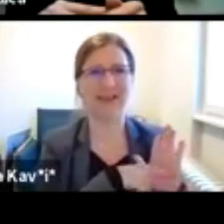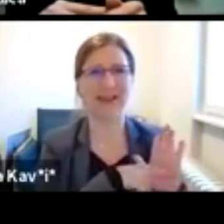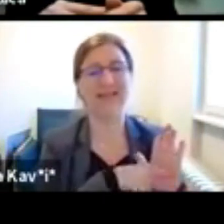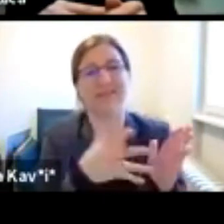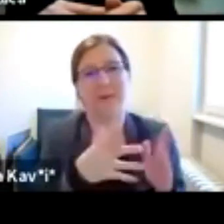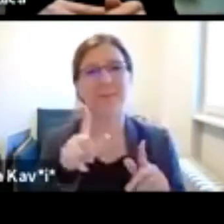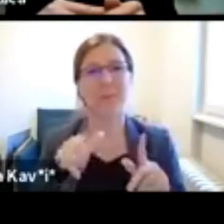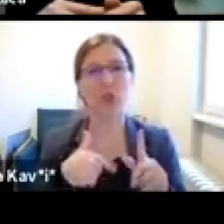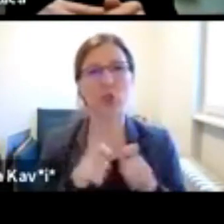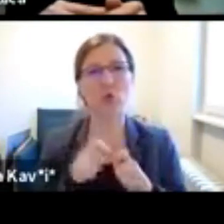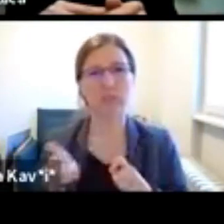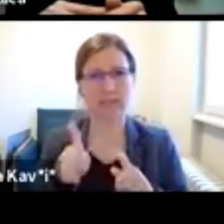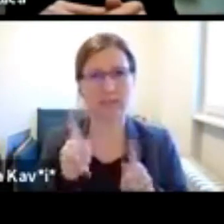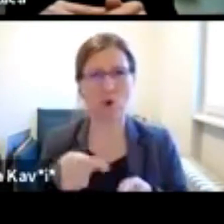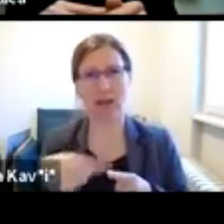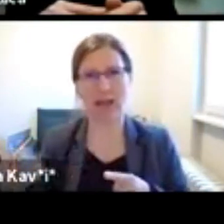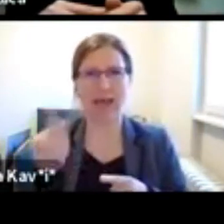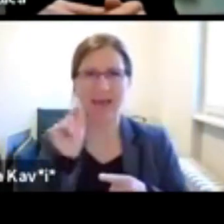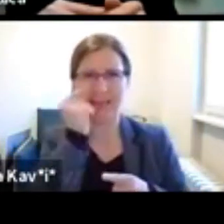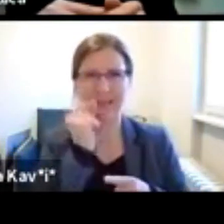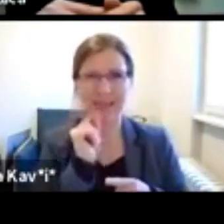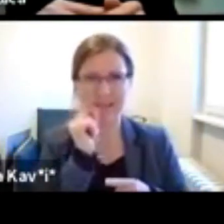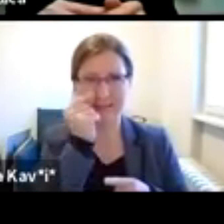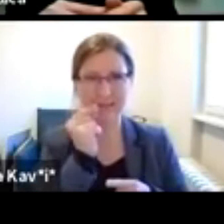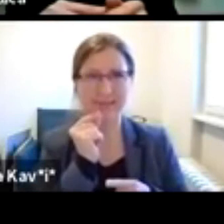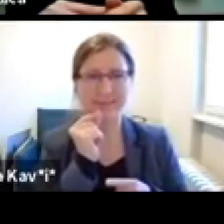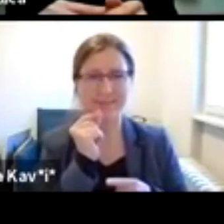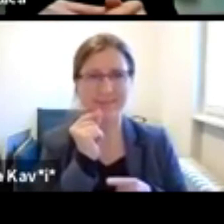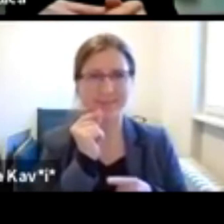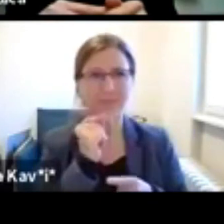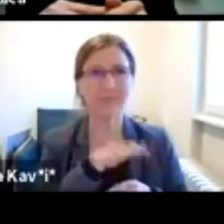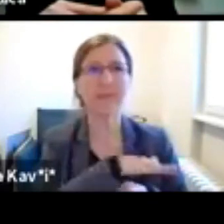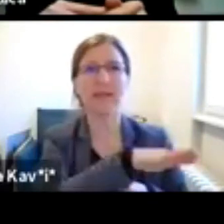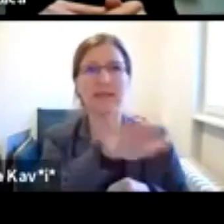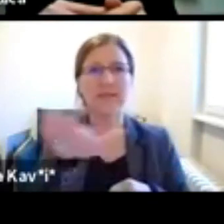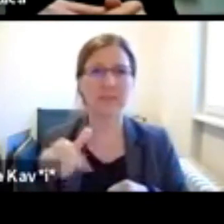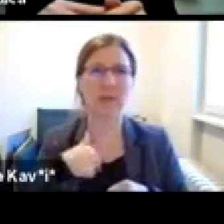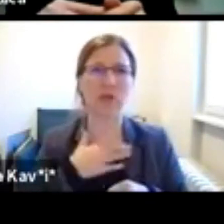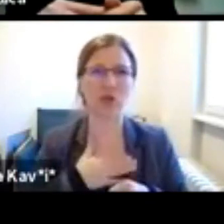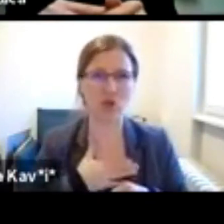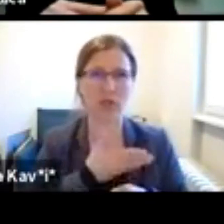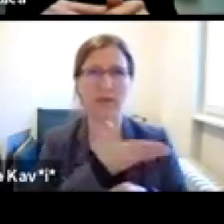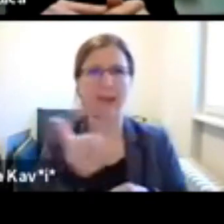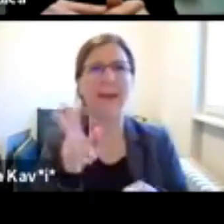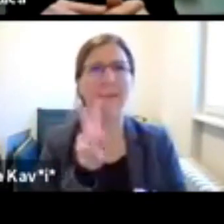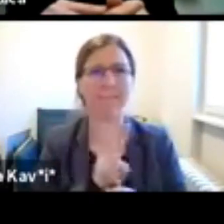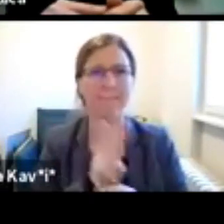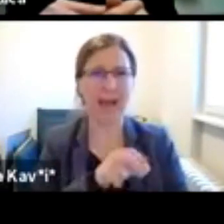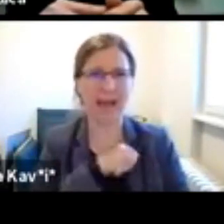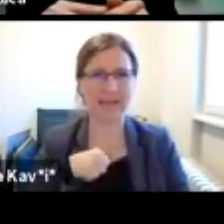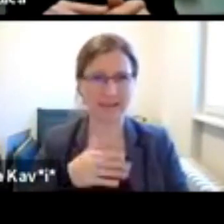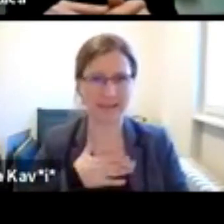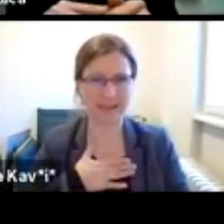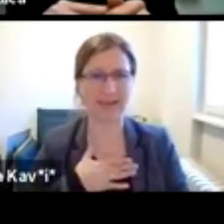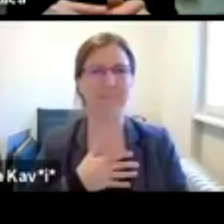na testiranje. A svima drugima želim, pazite se i čuvajte se. Mislim da